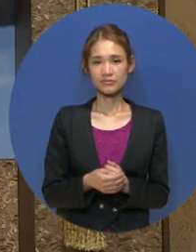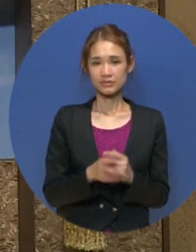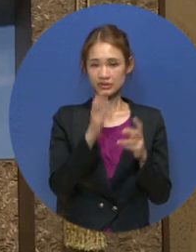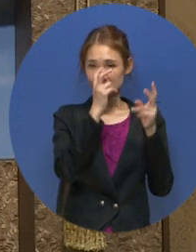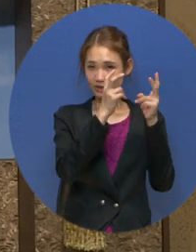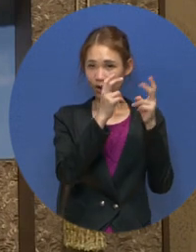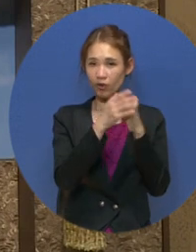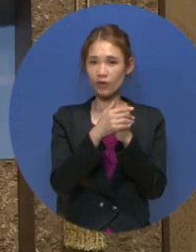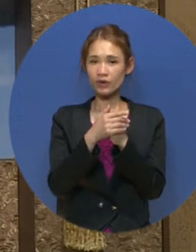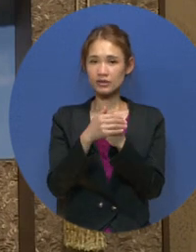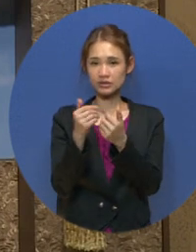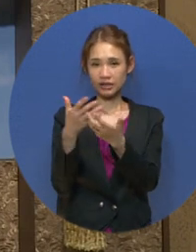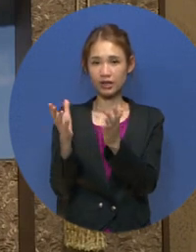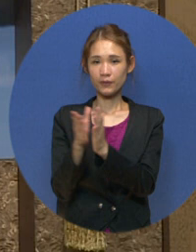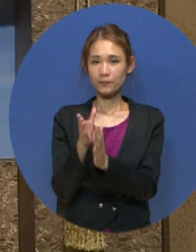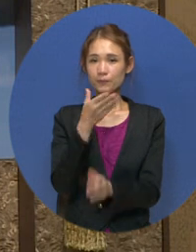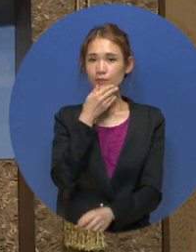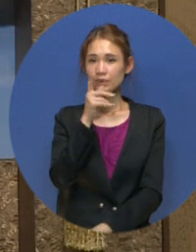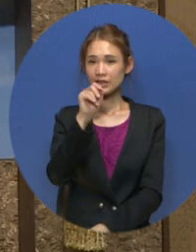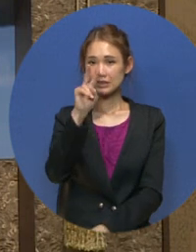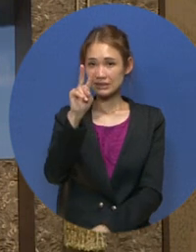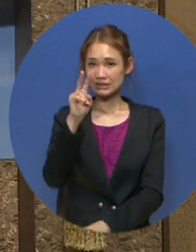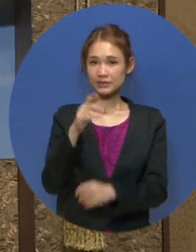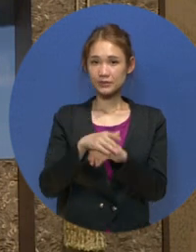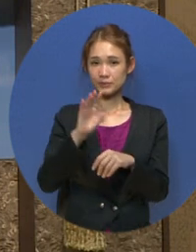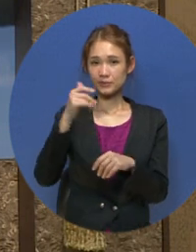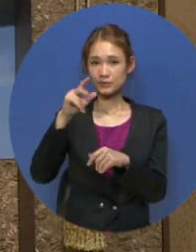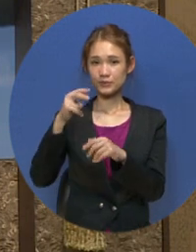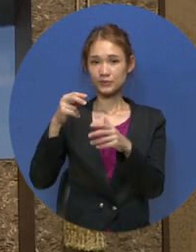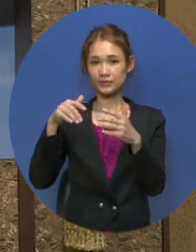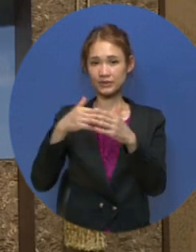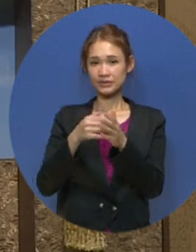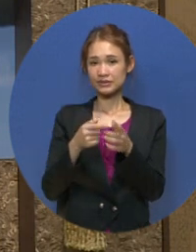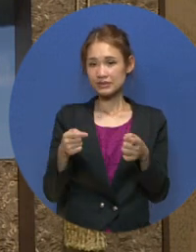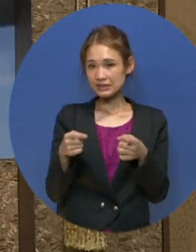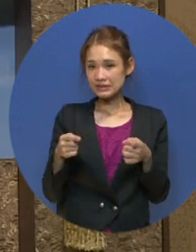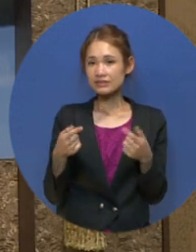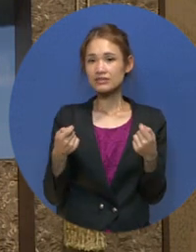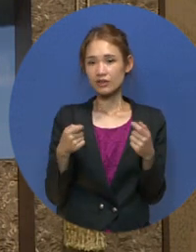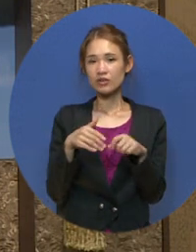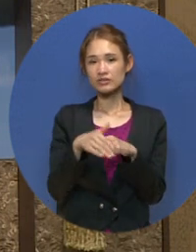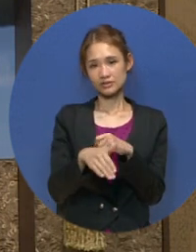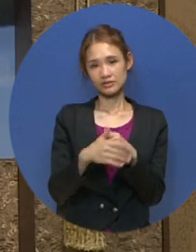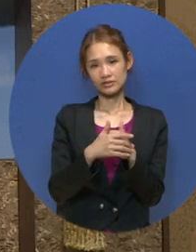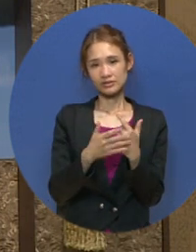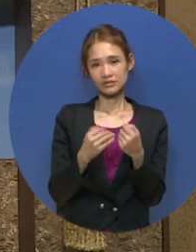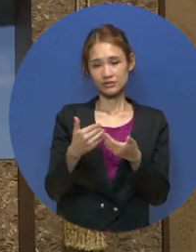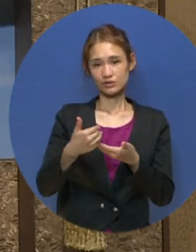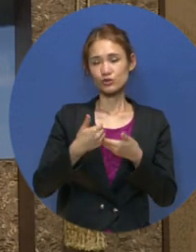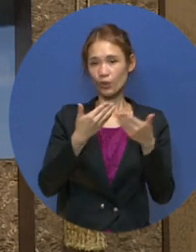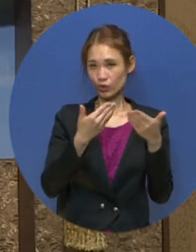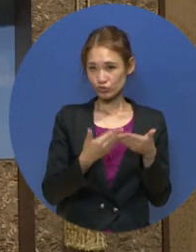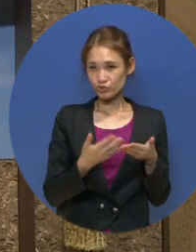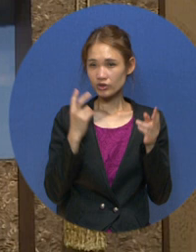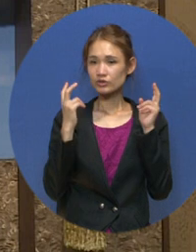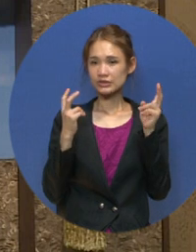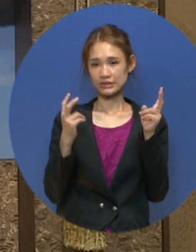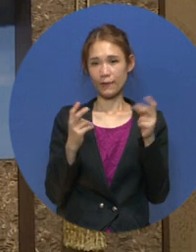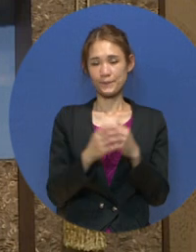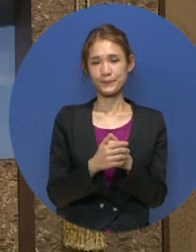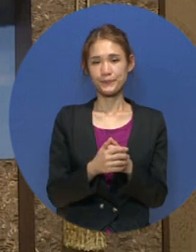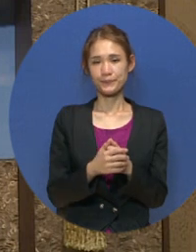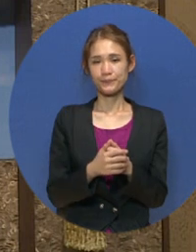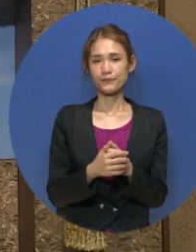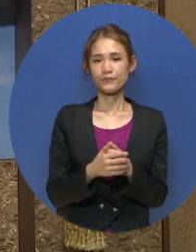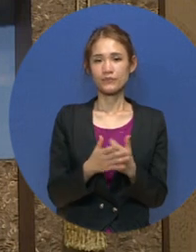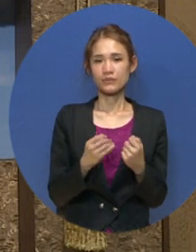기업이나 단체나 뭐 복지TV 네. 뭐 본사 1층에 있다거나 예. 그렇게 이제 요청을 해주시는 기업들 저희랑